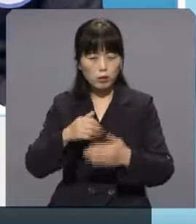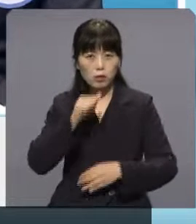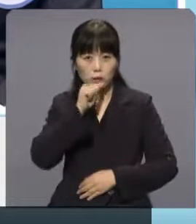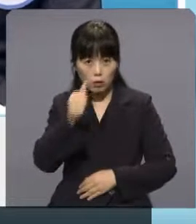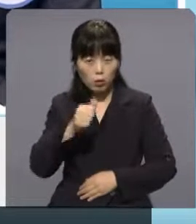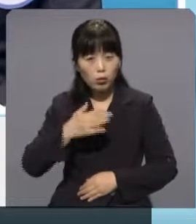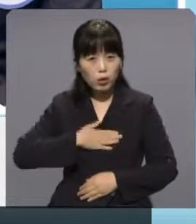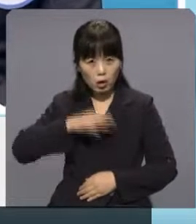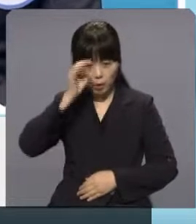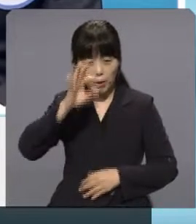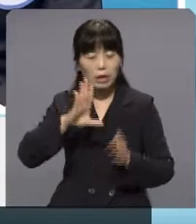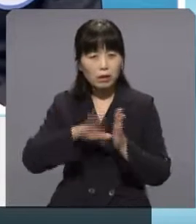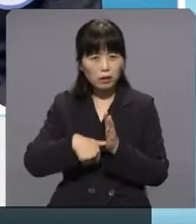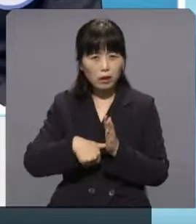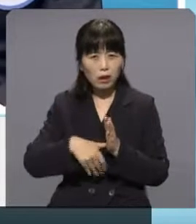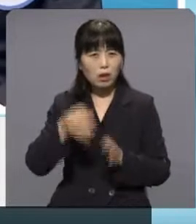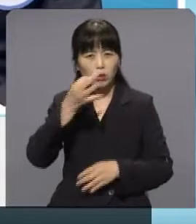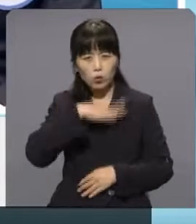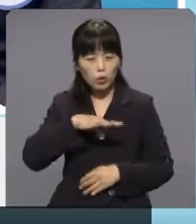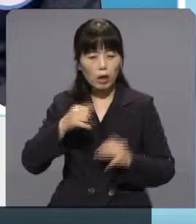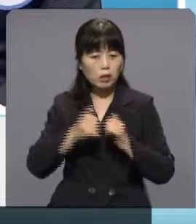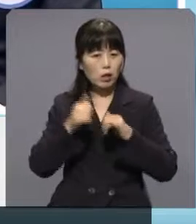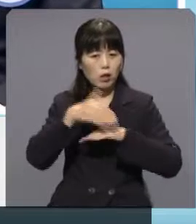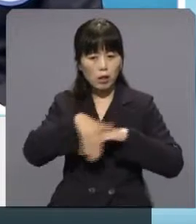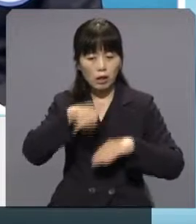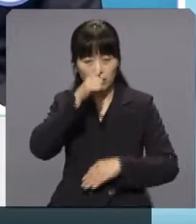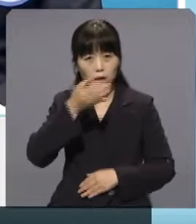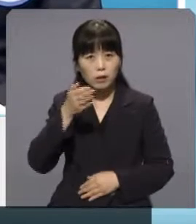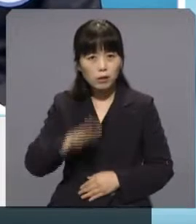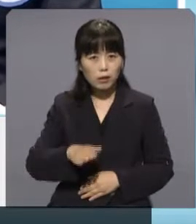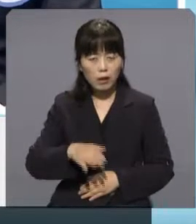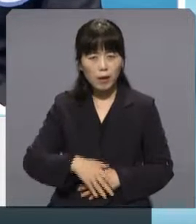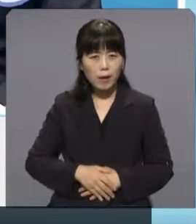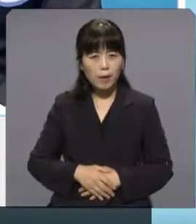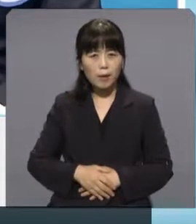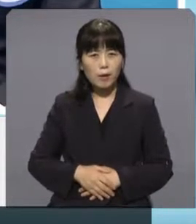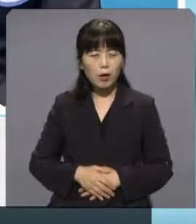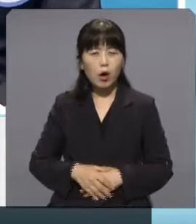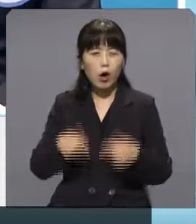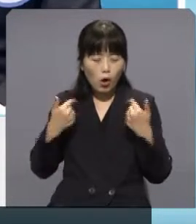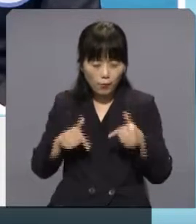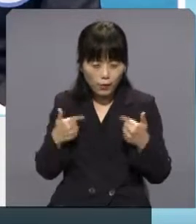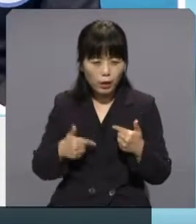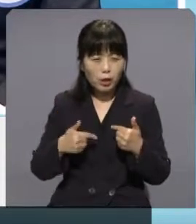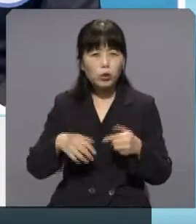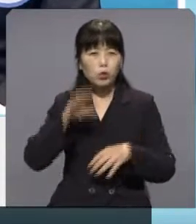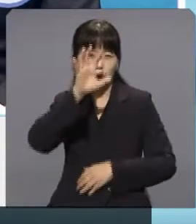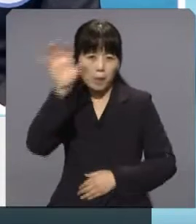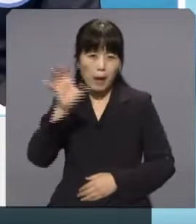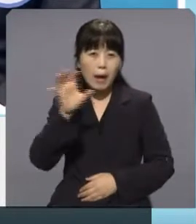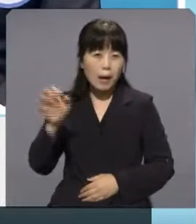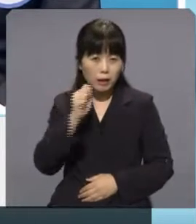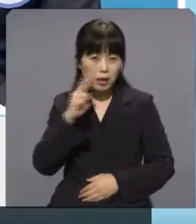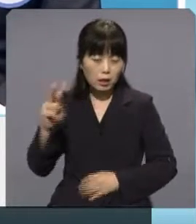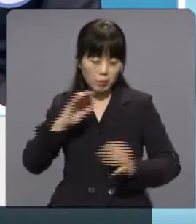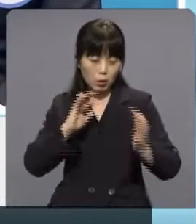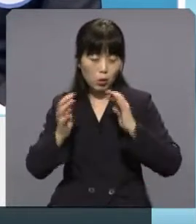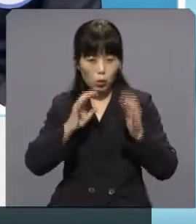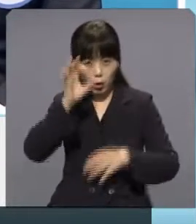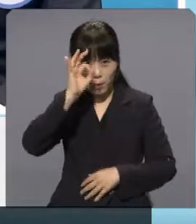제가 보건대는 유리한 전략이다라고 생각하는데 예. 뭐 어김없이 언제나 우리가 이제 이런 TV 토론